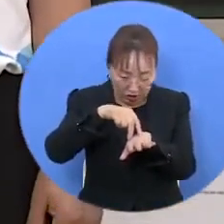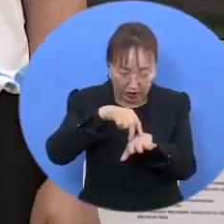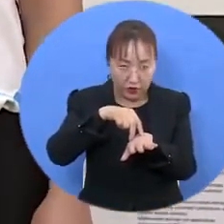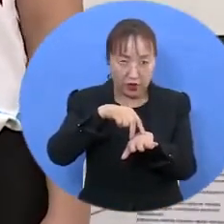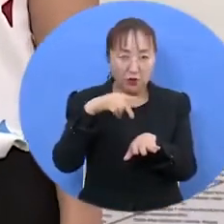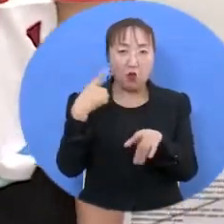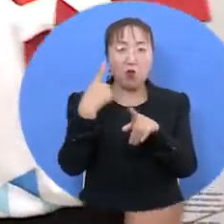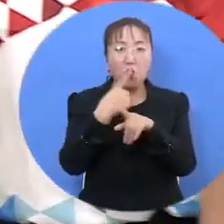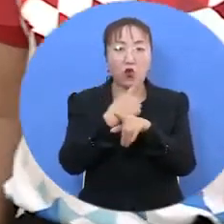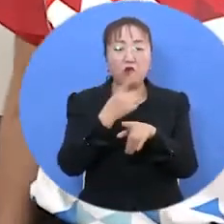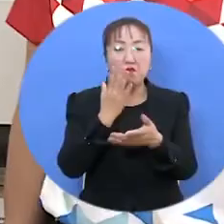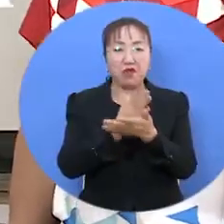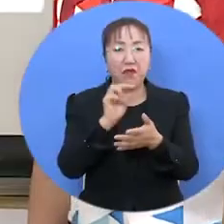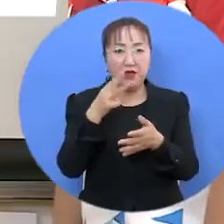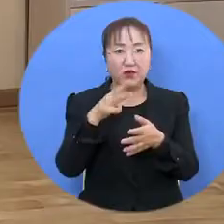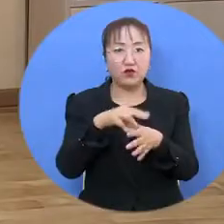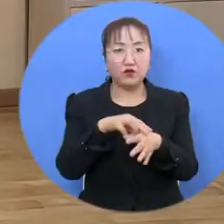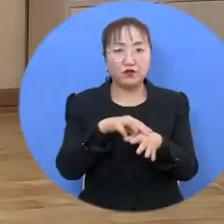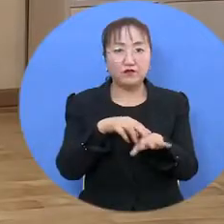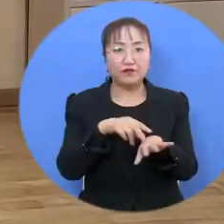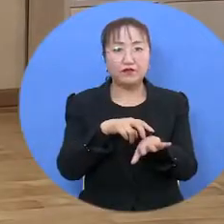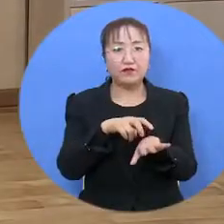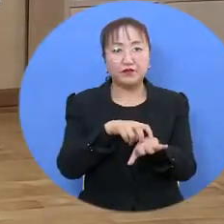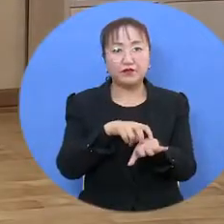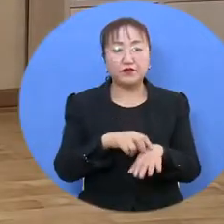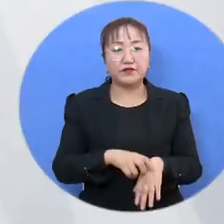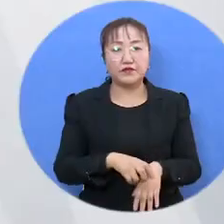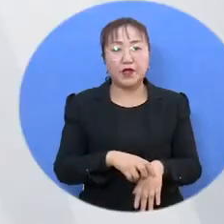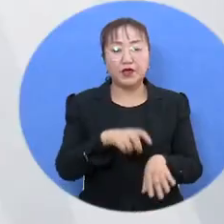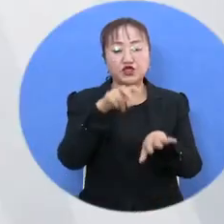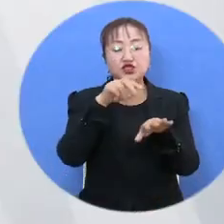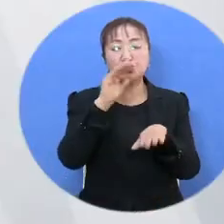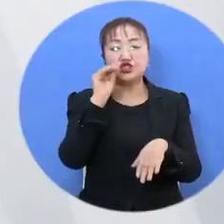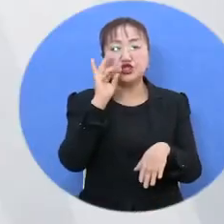жингээ үзсэн бол жин дээр өөрийнхөө жин дээр бичлэгтэй хийгэрээ.